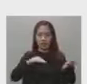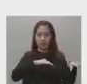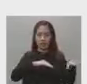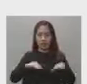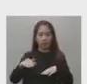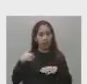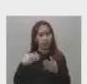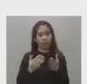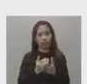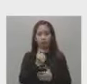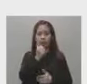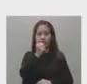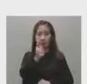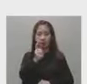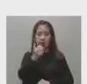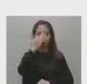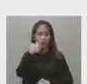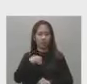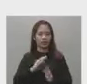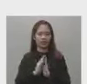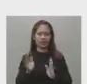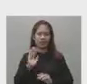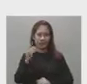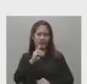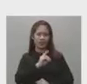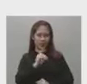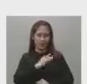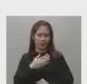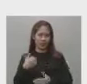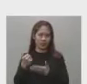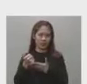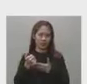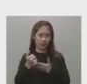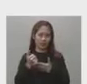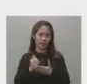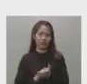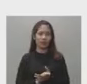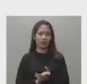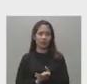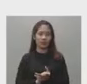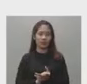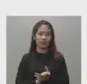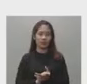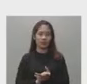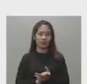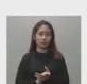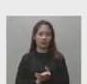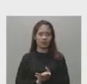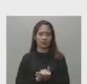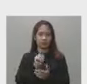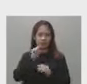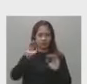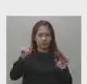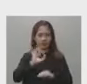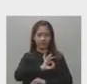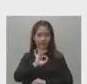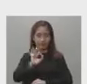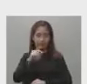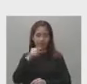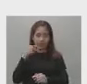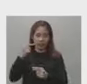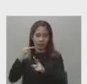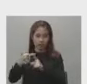ก็ไม่ต้องไม่ก็ไม่ต้องขอบคุณอะไรนะครับเป็นหน้าที่ที่ผมต้องช่วยกันแล้วผมกลัวคุณถูกซ่อมนะครับ Twitter ที่เป็นกลางหรือเป็นบวกกับฝั่